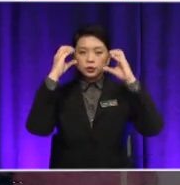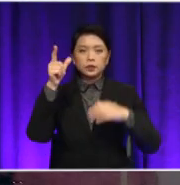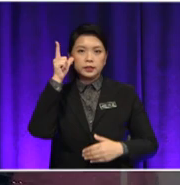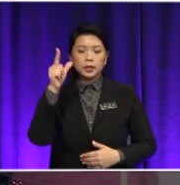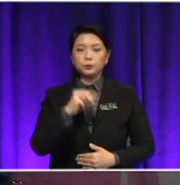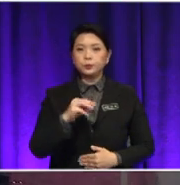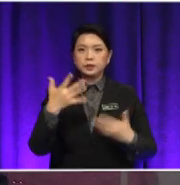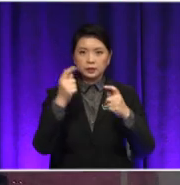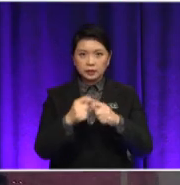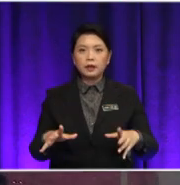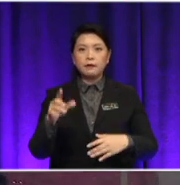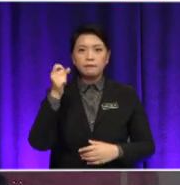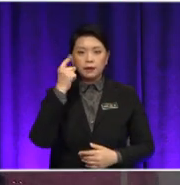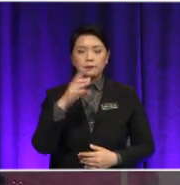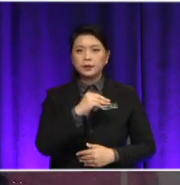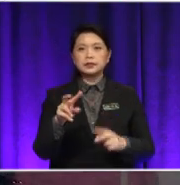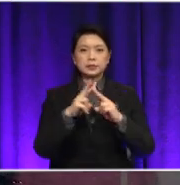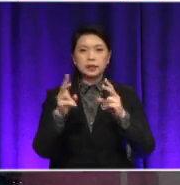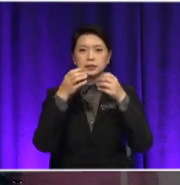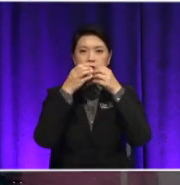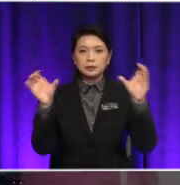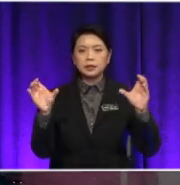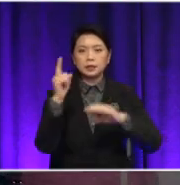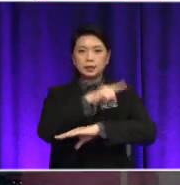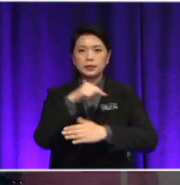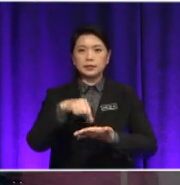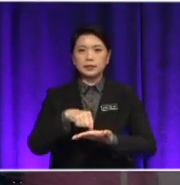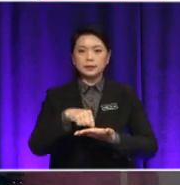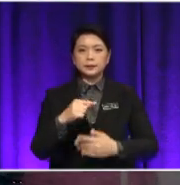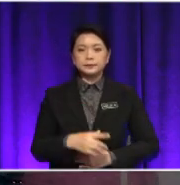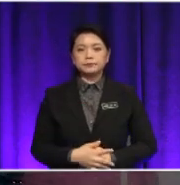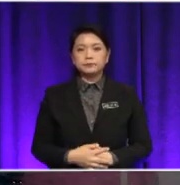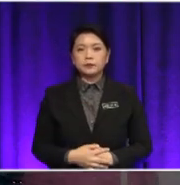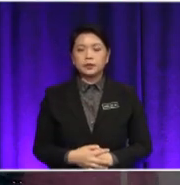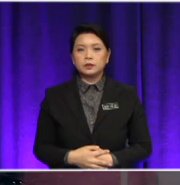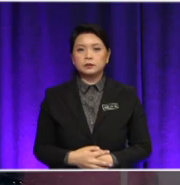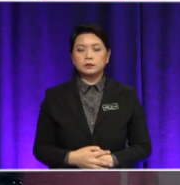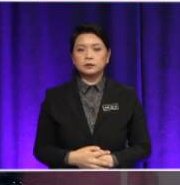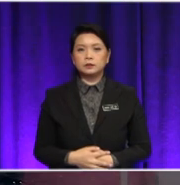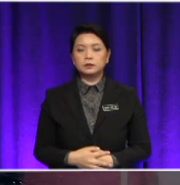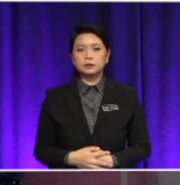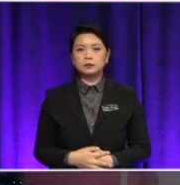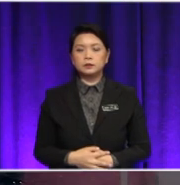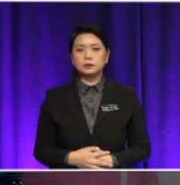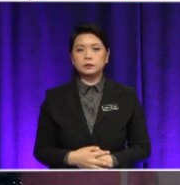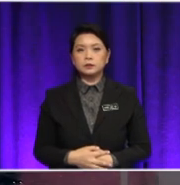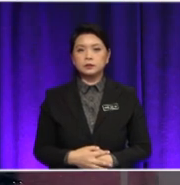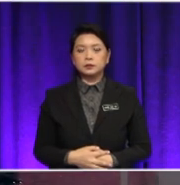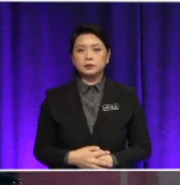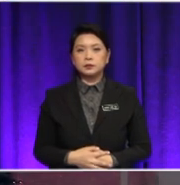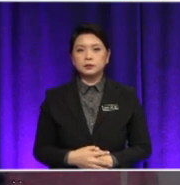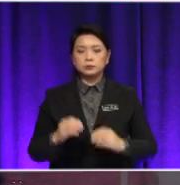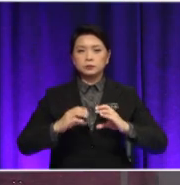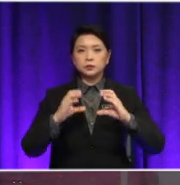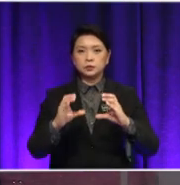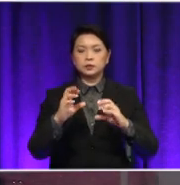mereka. Mereka sangat cemerlang pada hari ini. Okey, Cikgu Intan, anda nak tambah-tambah ke? Silakan. Okey. Senang je, saya nak highlight kat sini prosedur RISE